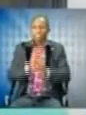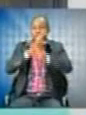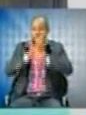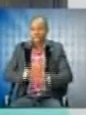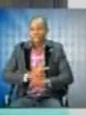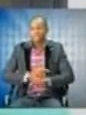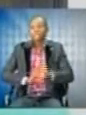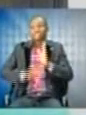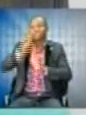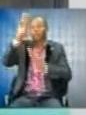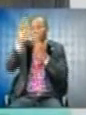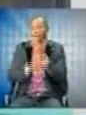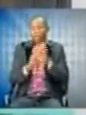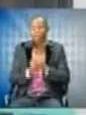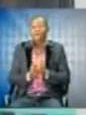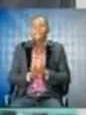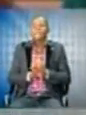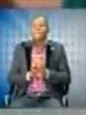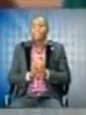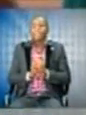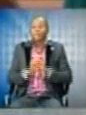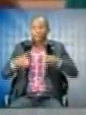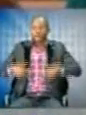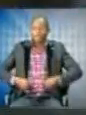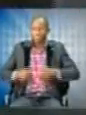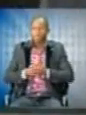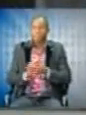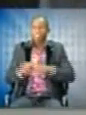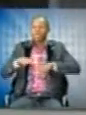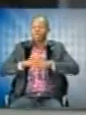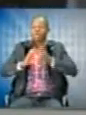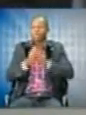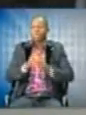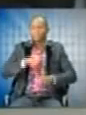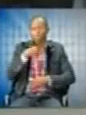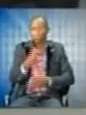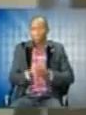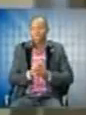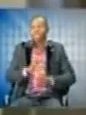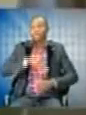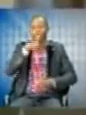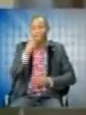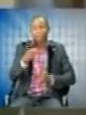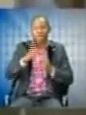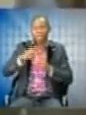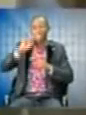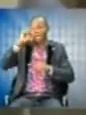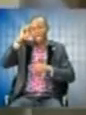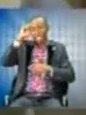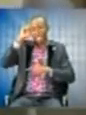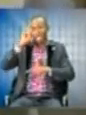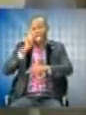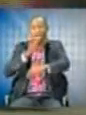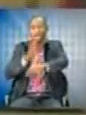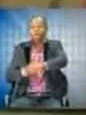intellectuel et harmonieux des jeunes d'aujourd'hui pour demain. Déjà, ces biens récoltés seront convoyés à Goma ce week-end et